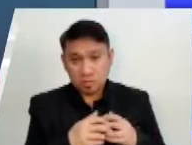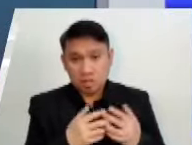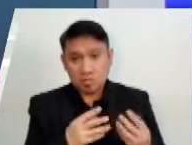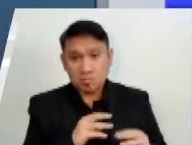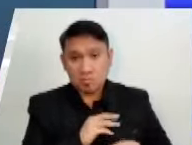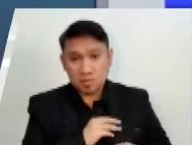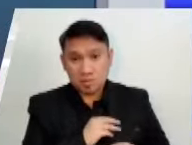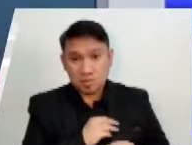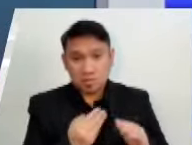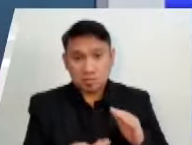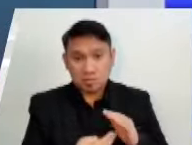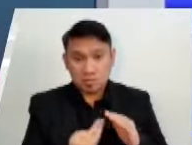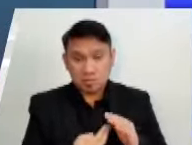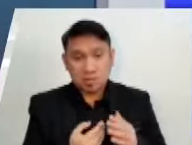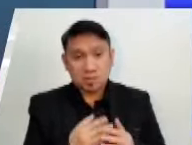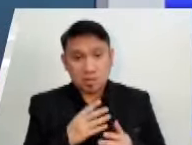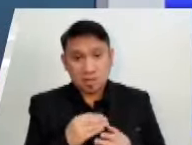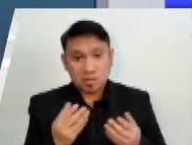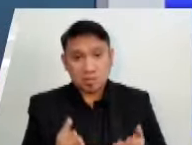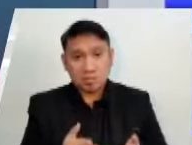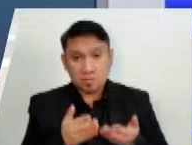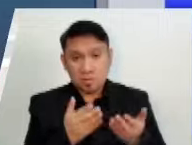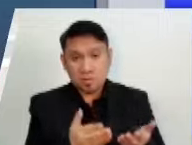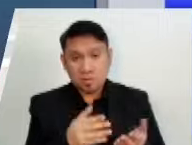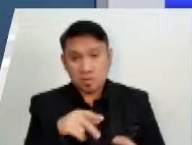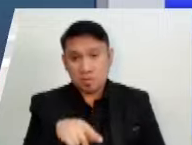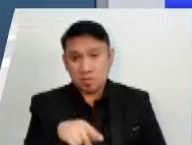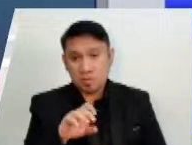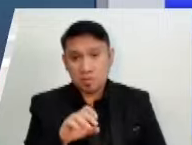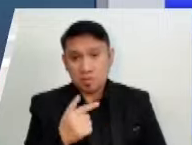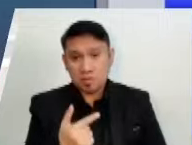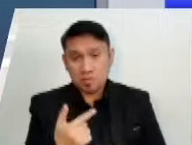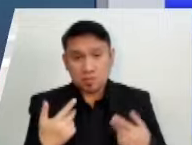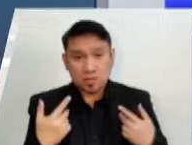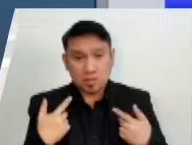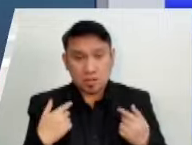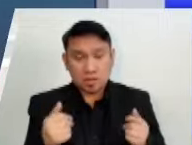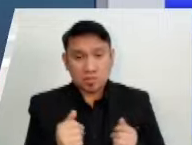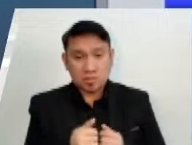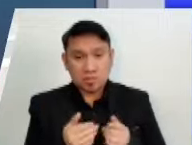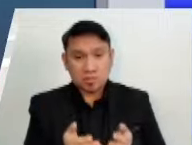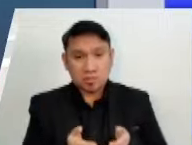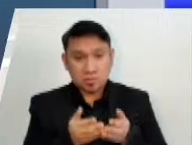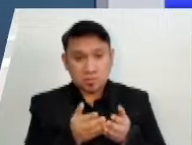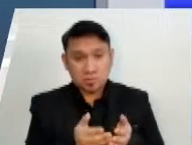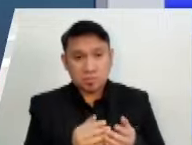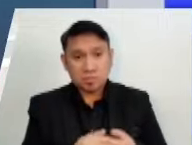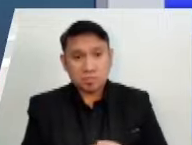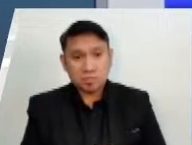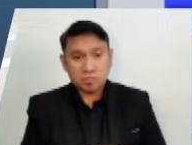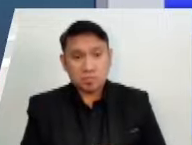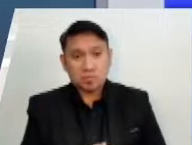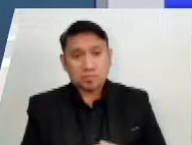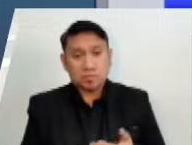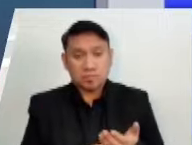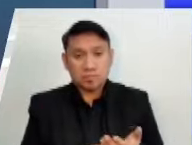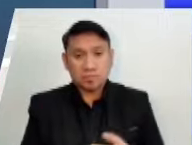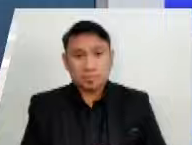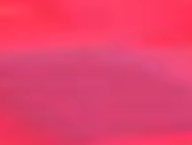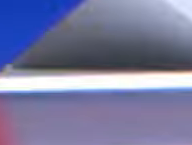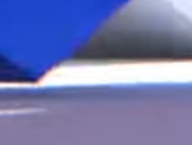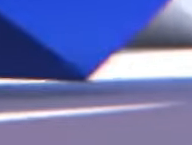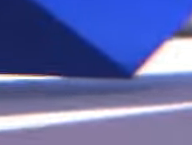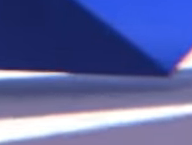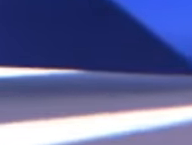ng resupply mission doon ang pcg kasama ang pinakamalaki nitong barko at tatlong Patrol boats nakatutok si Chino